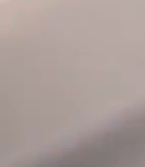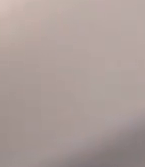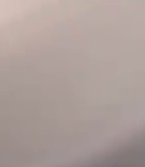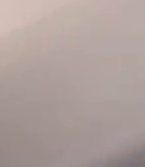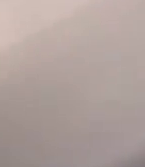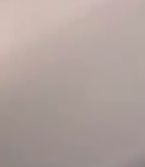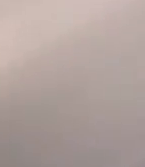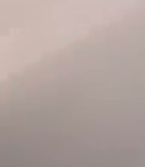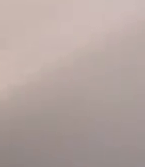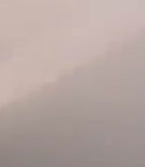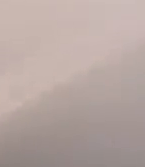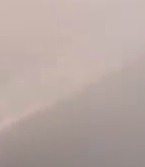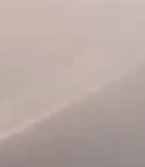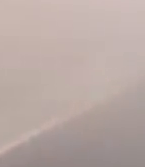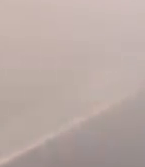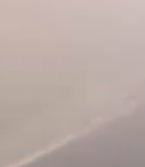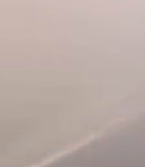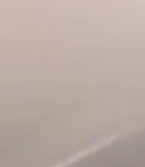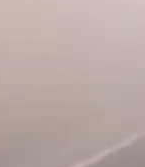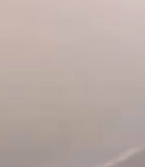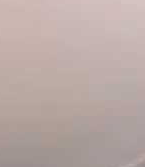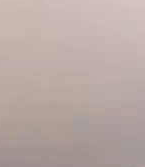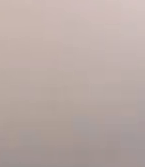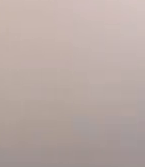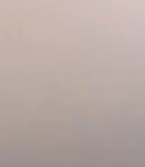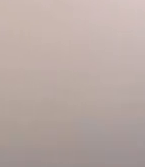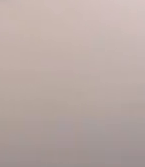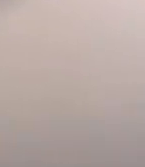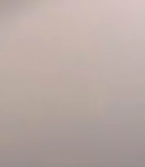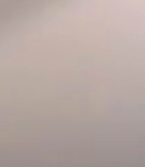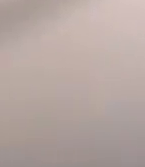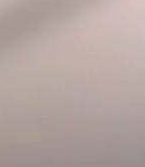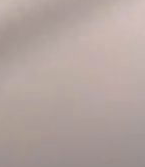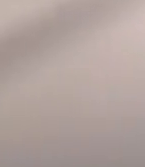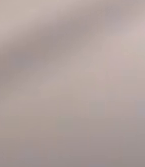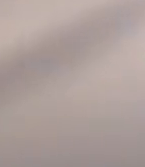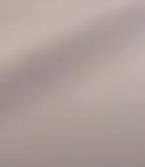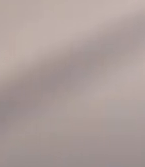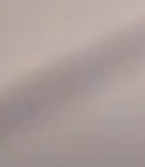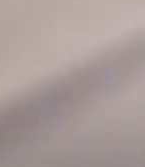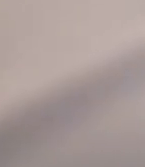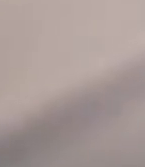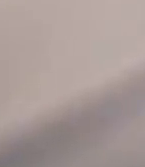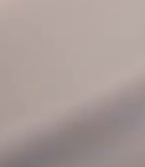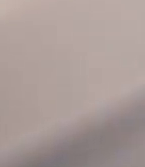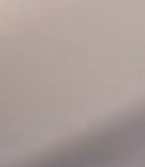channel. Para sa mga kapuso abroad, pwede nyo rin kaming makasama sa GMA Pinoy